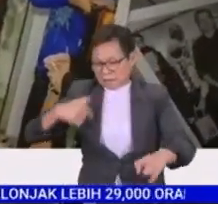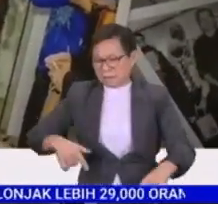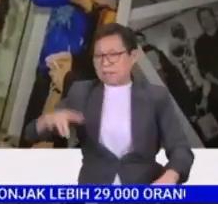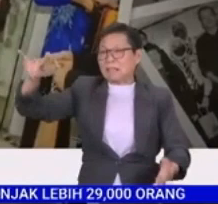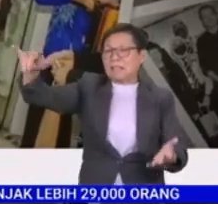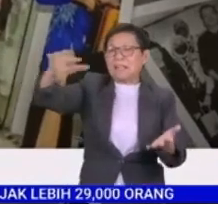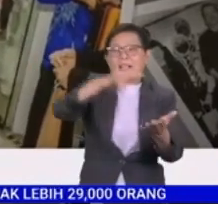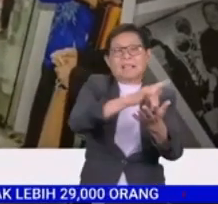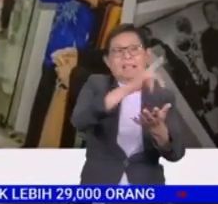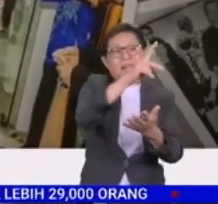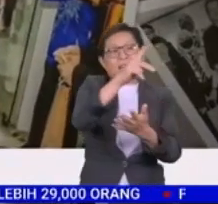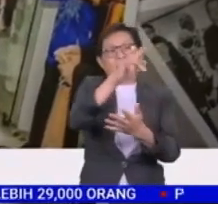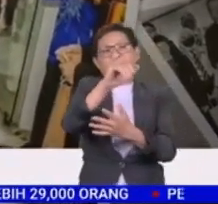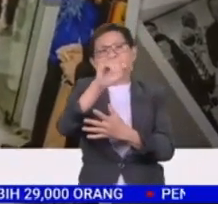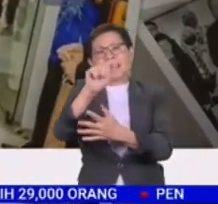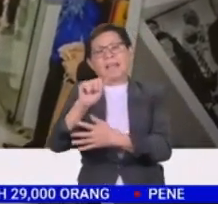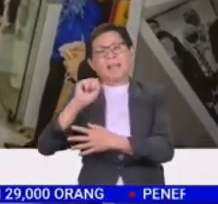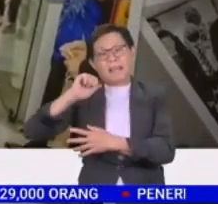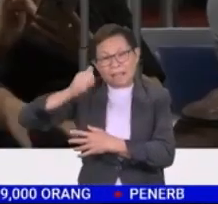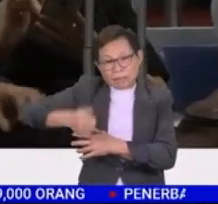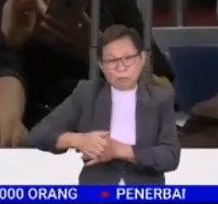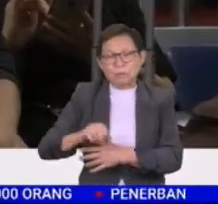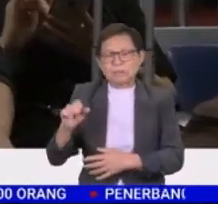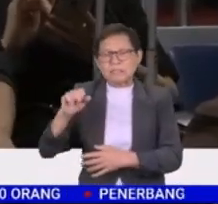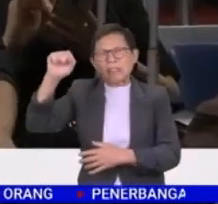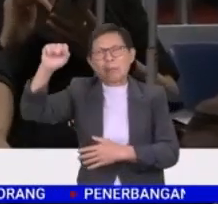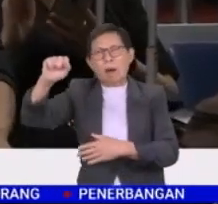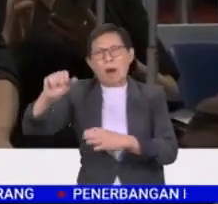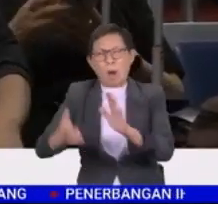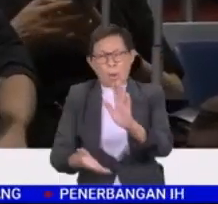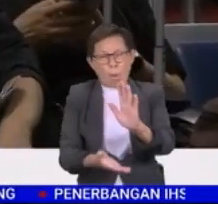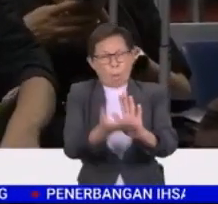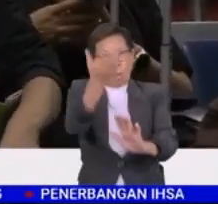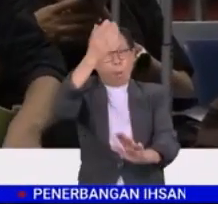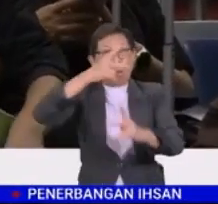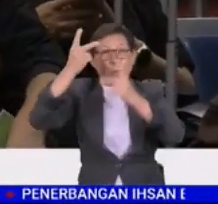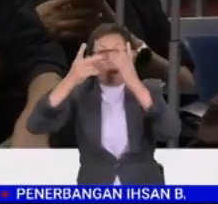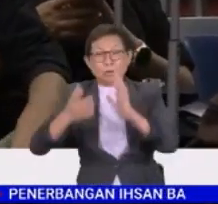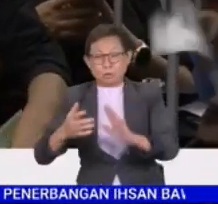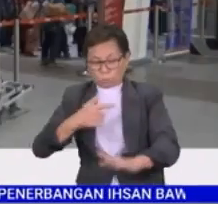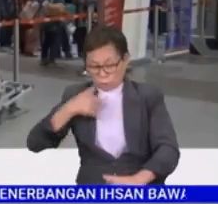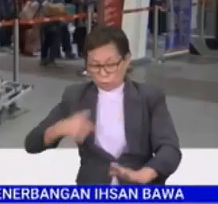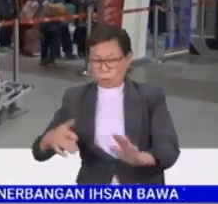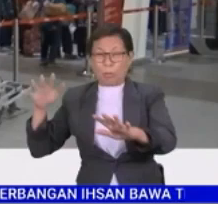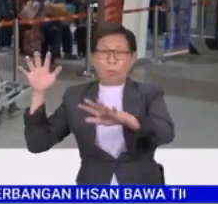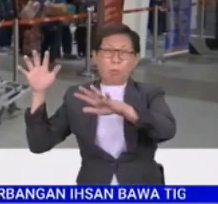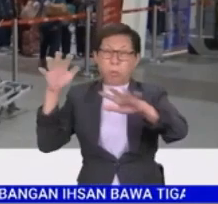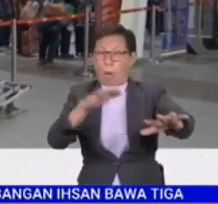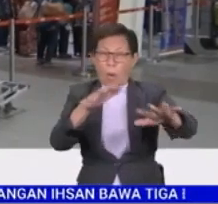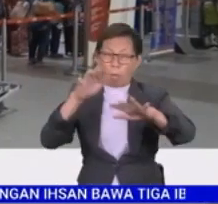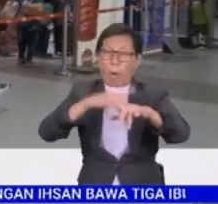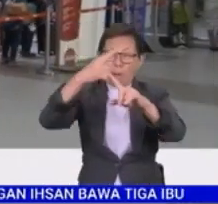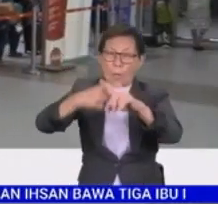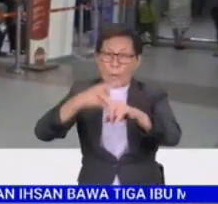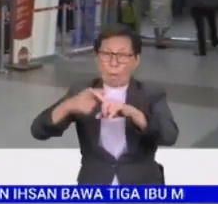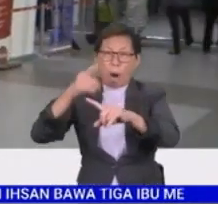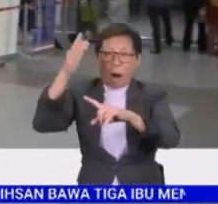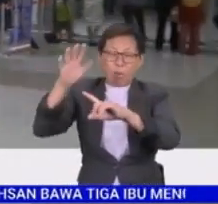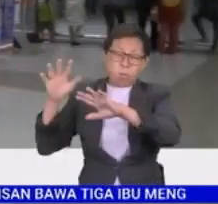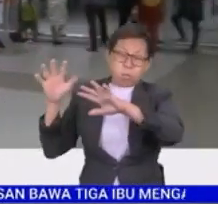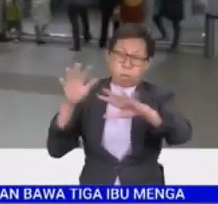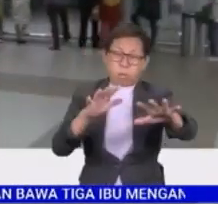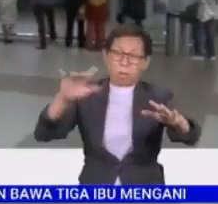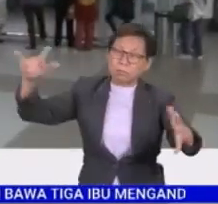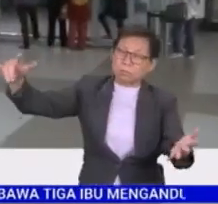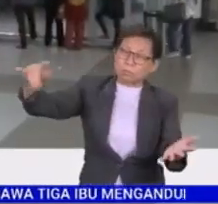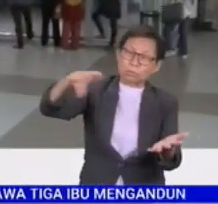kekeas Johnny jangka peningkatan kemasukan pelancong China dalam beberapa bulan akan datang melalui